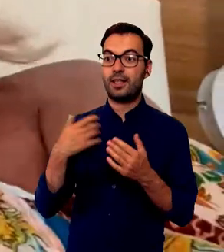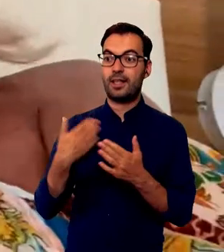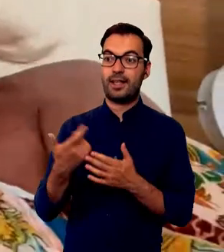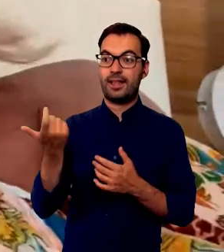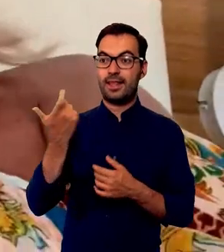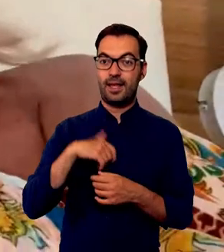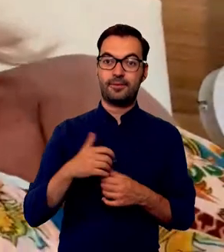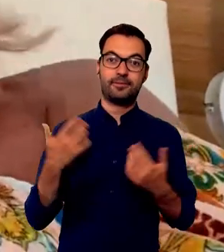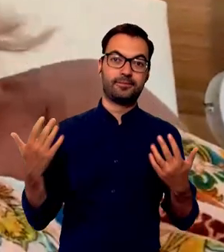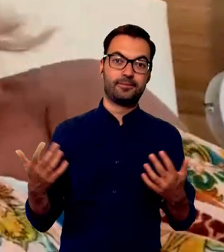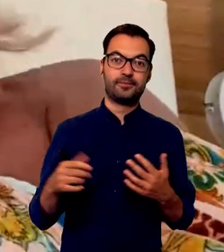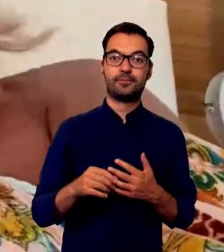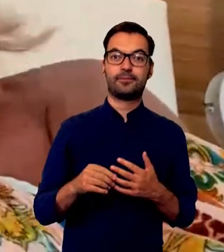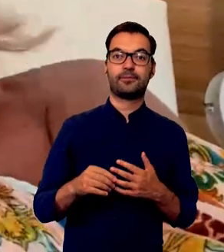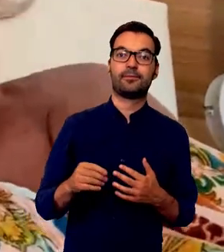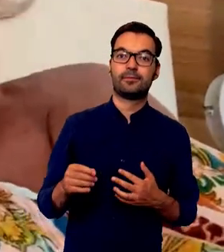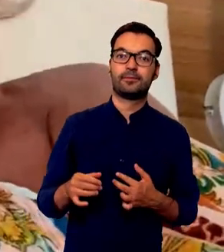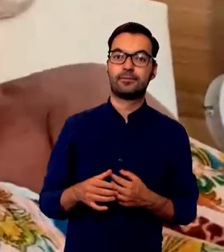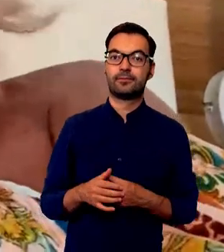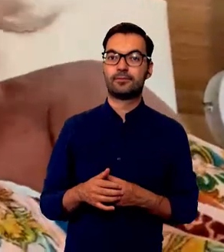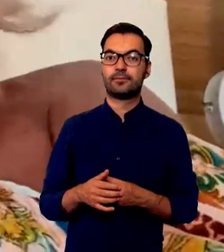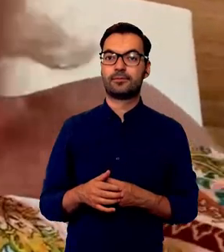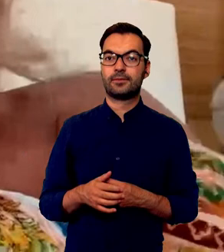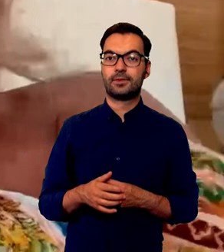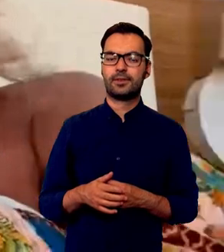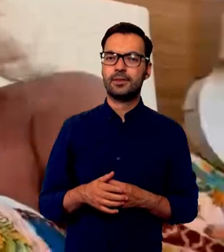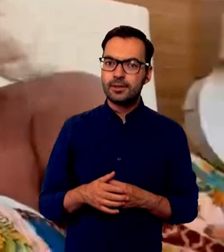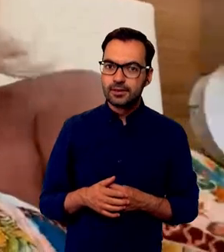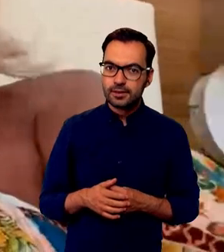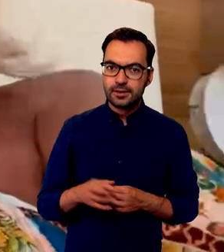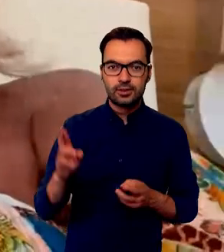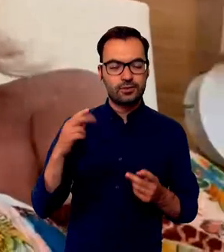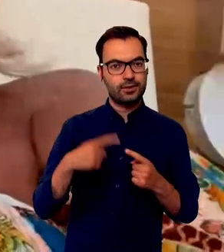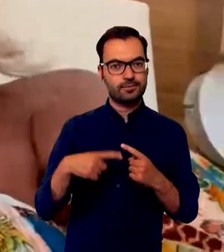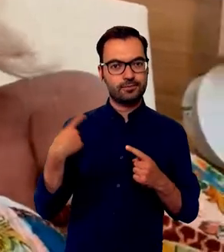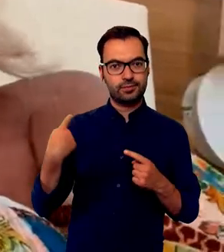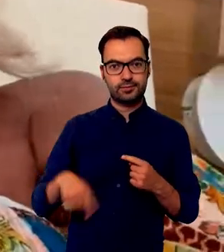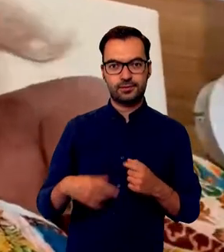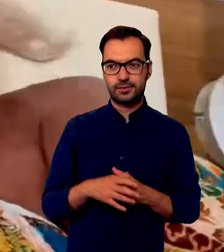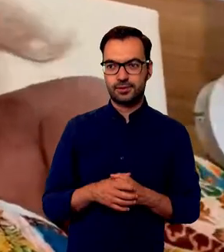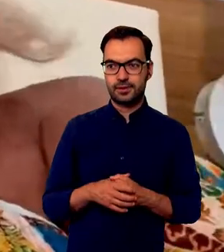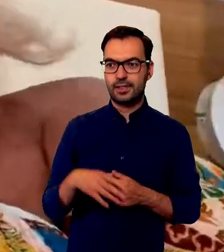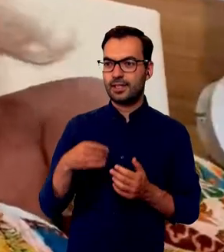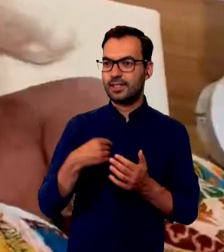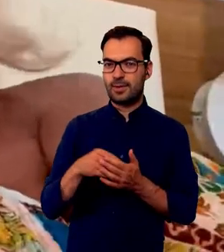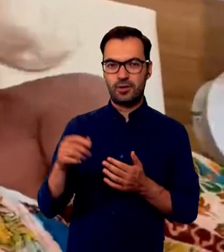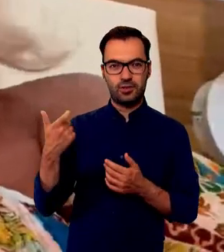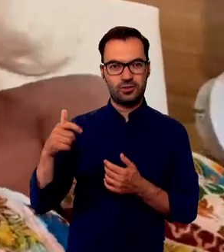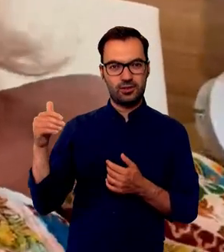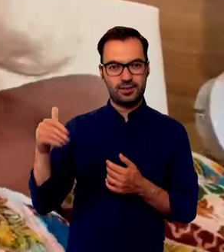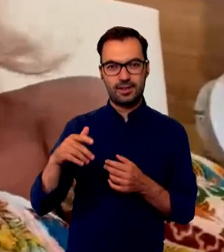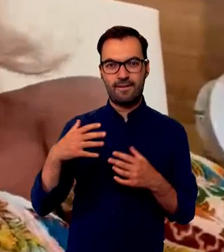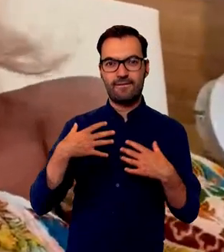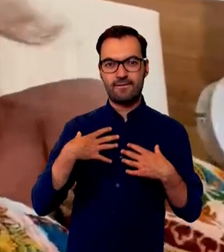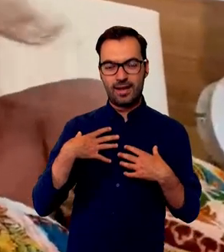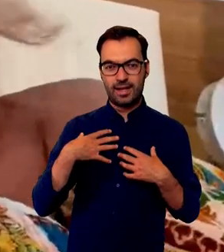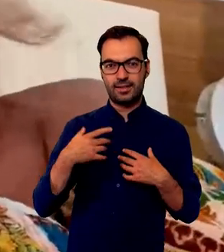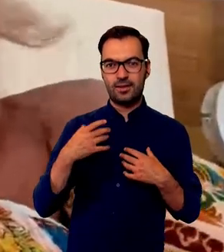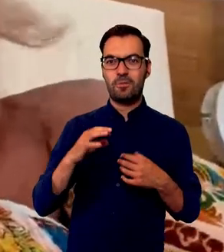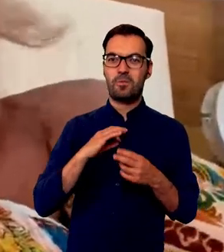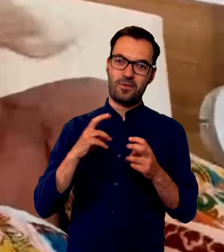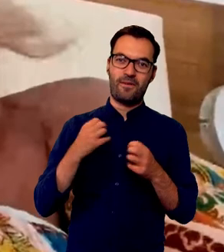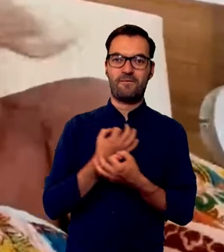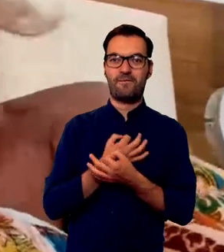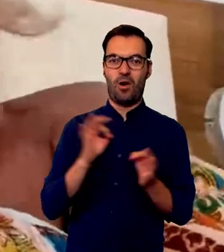mnie, wiesz, zapłacenie za wannę w samolocie, zapłacenie swoją